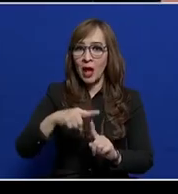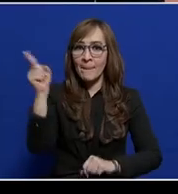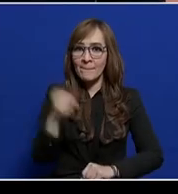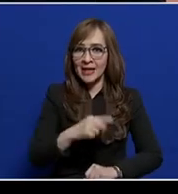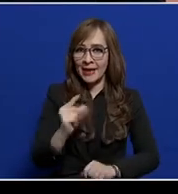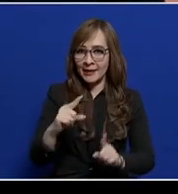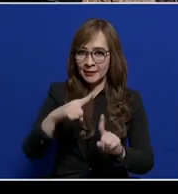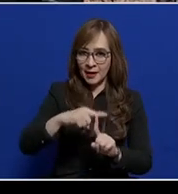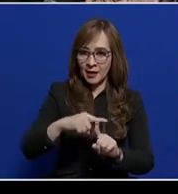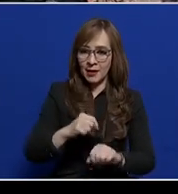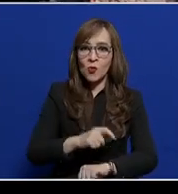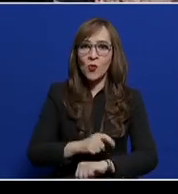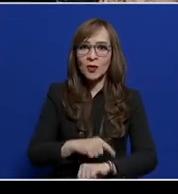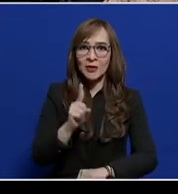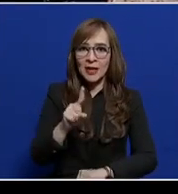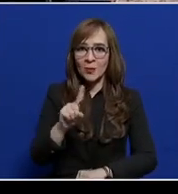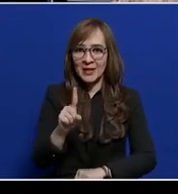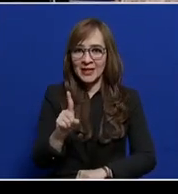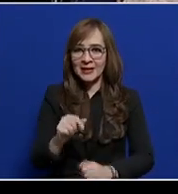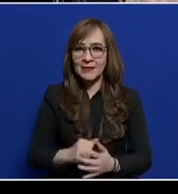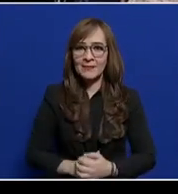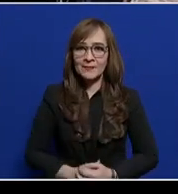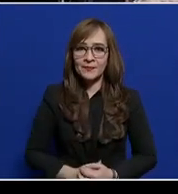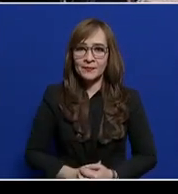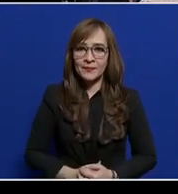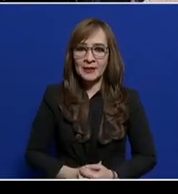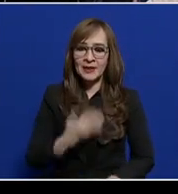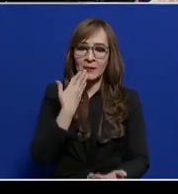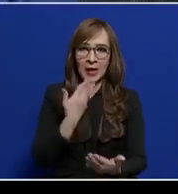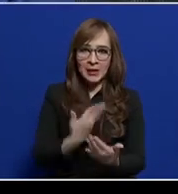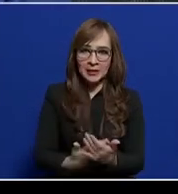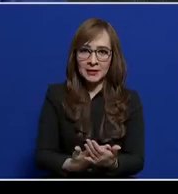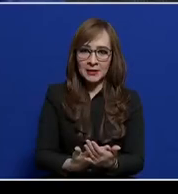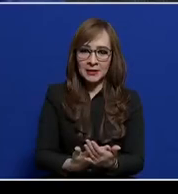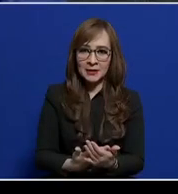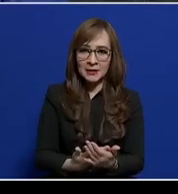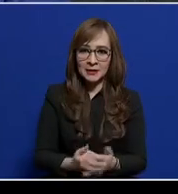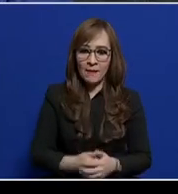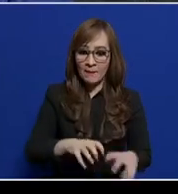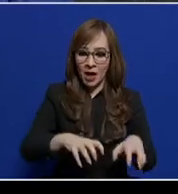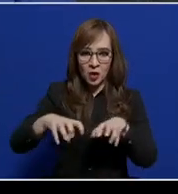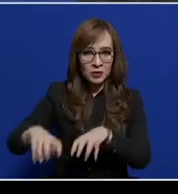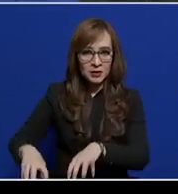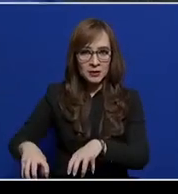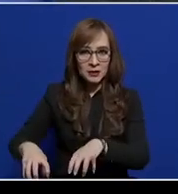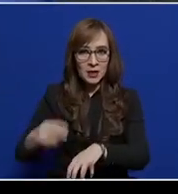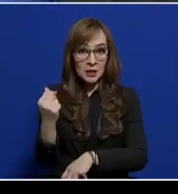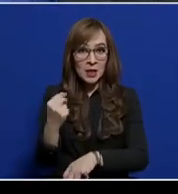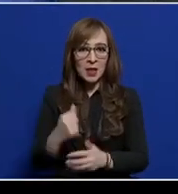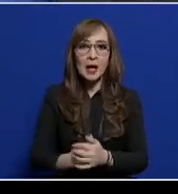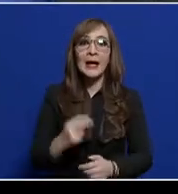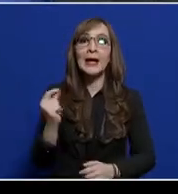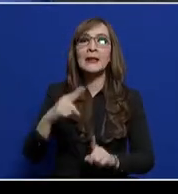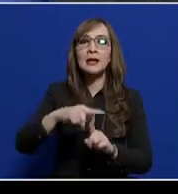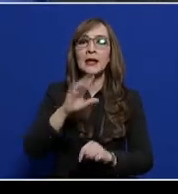menjawab ada satu menit 30 detik Oke terima kasih pengalokasian dana RT 50 juta